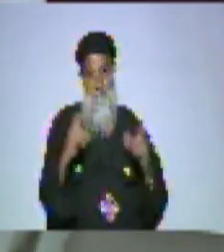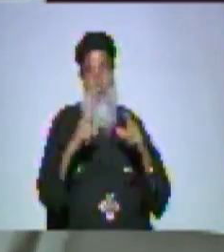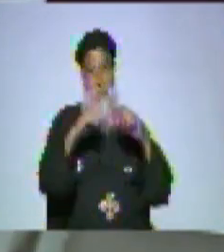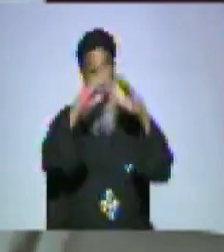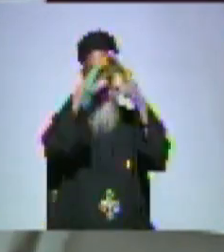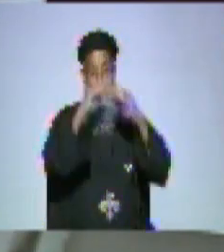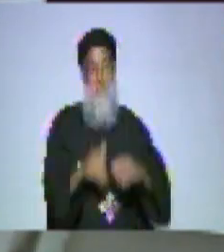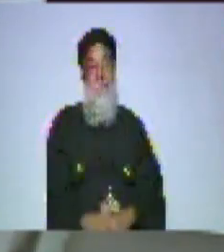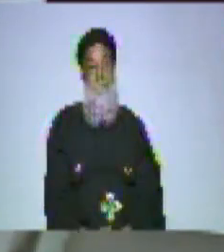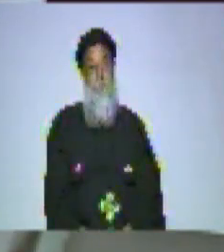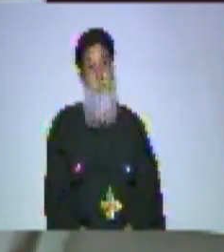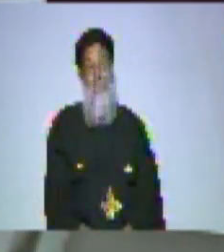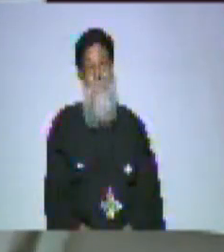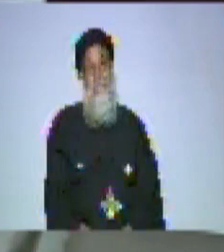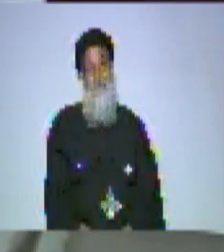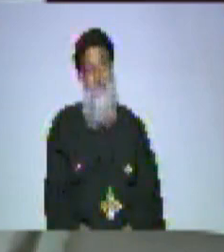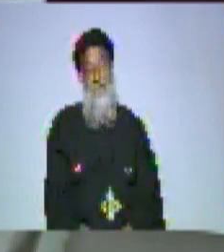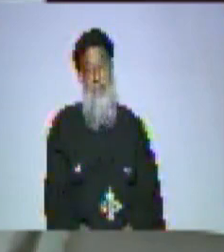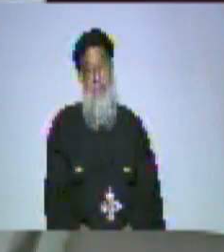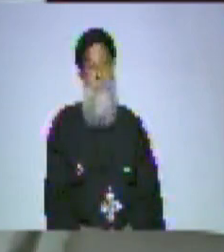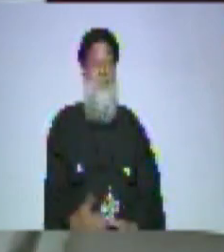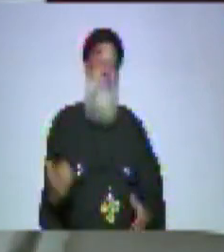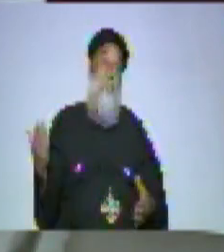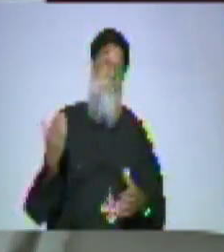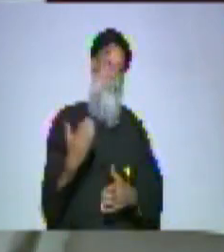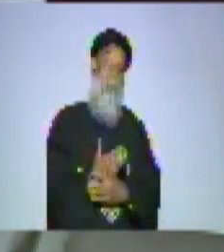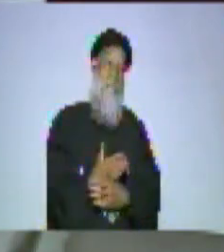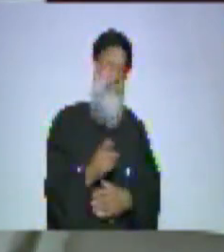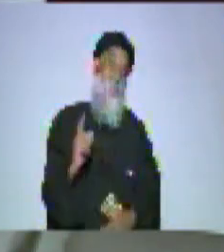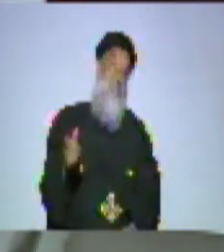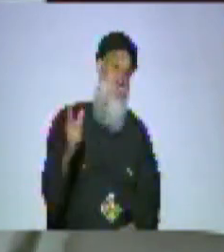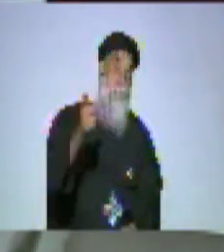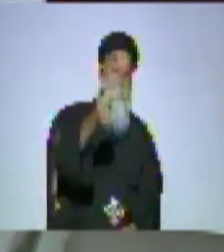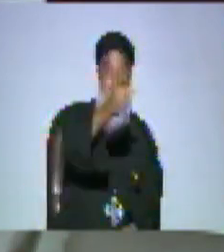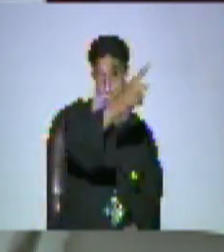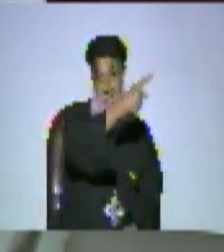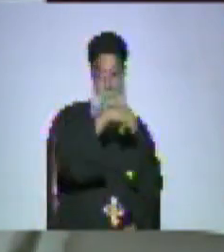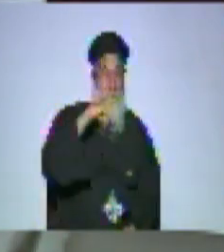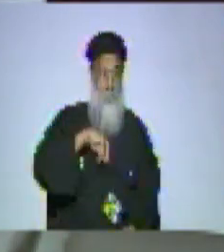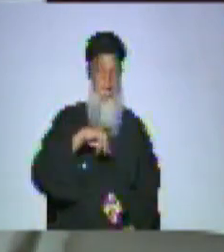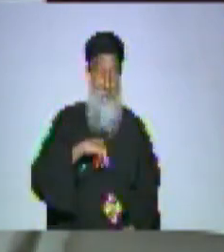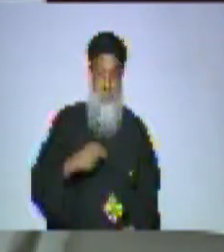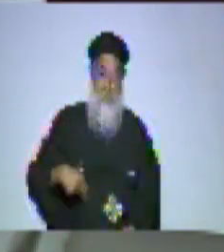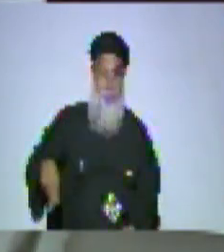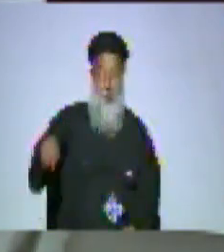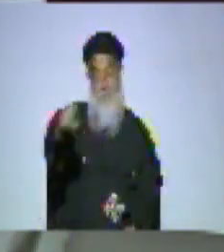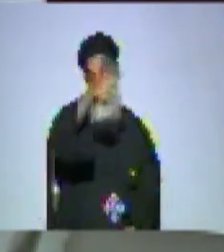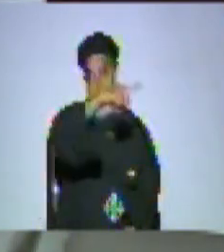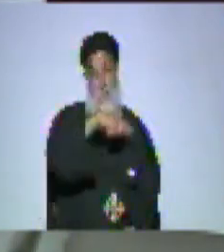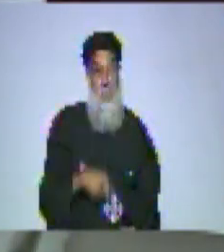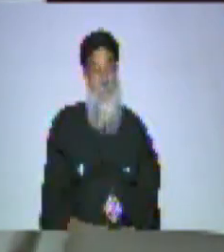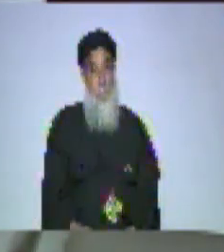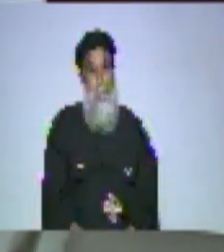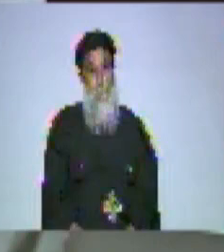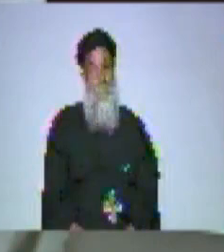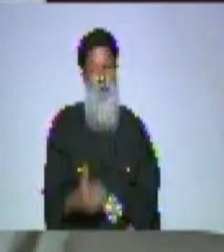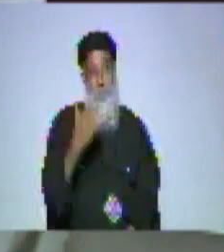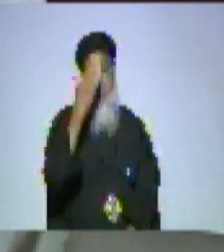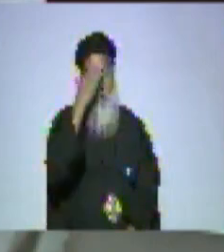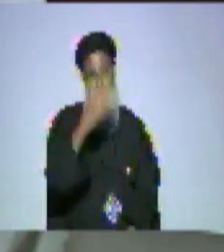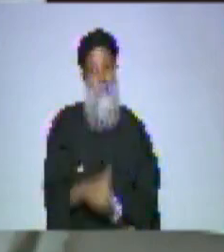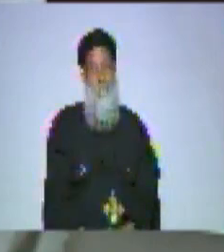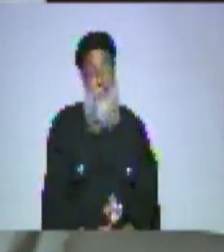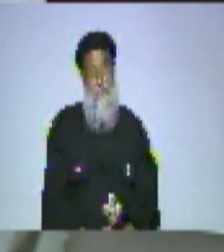صحيح فعشان كده احنا بنحتاج كلنا البركه